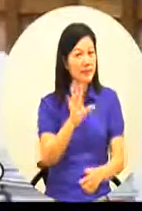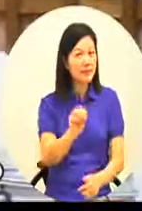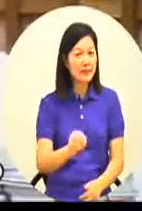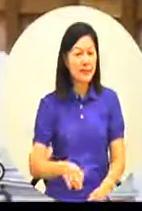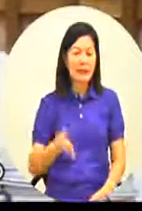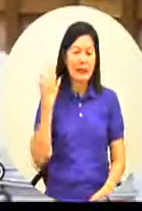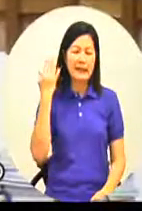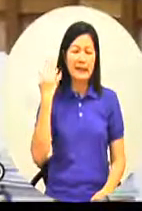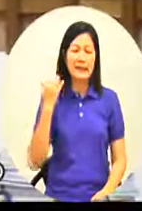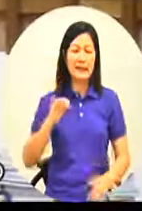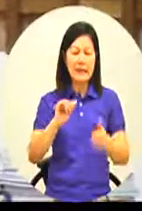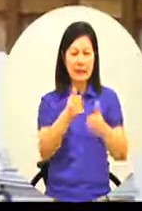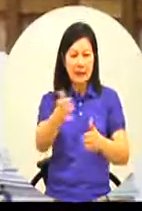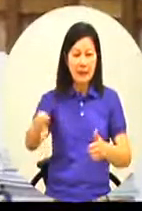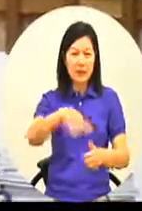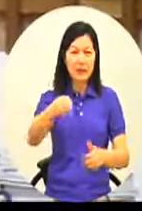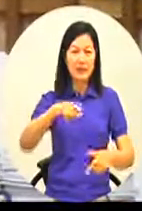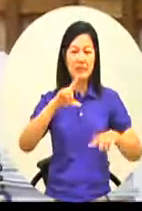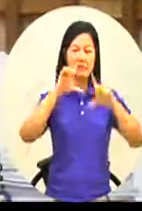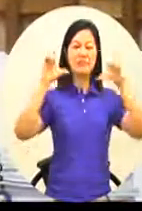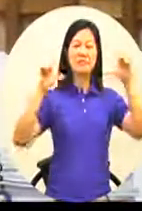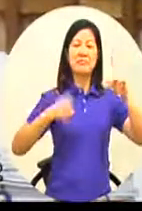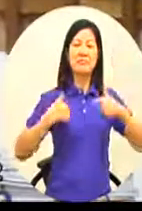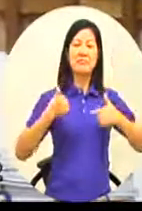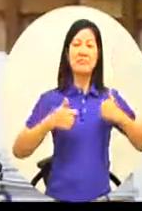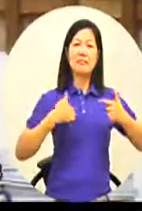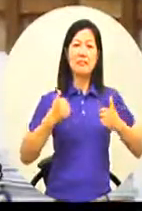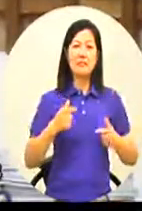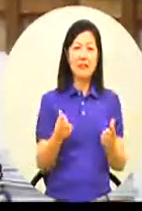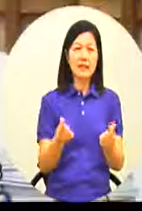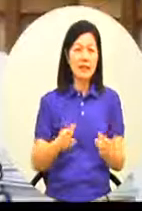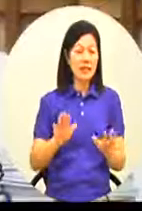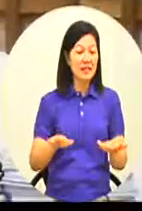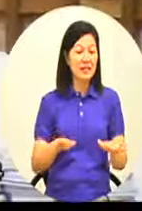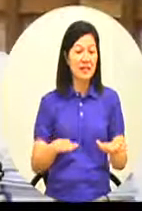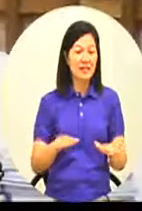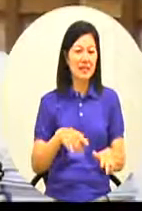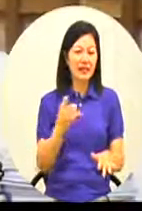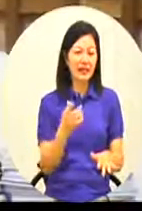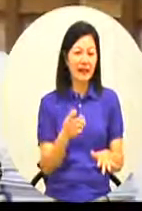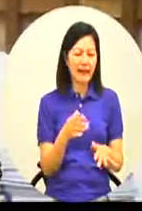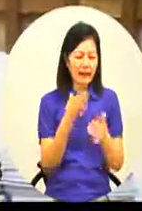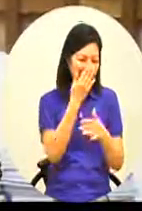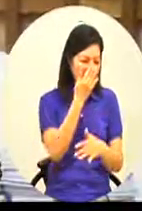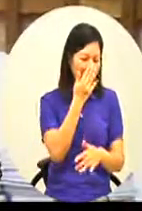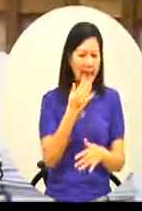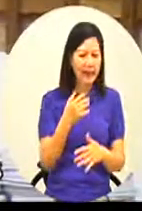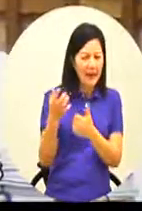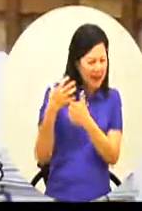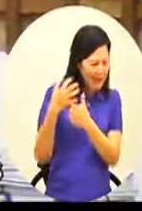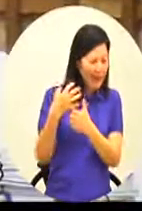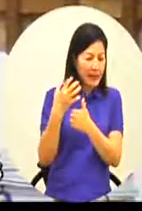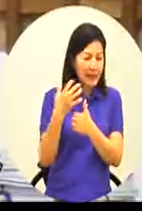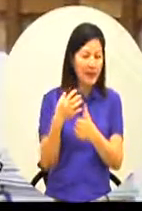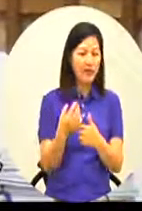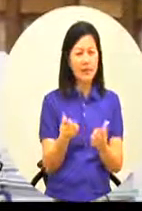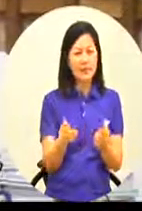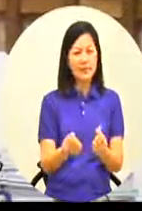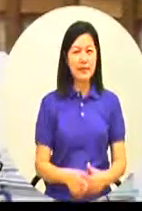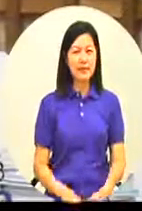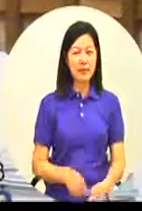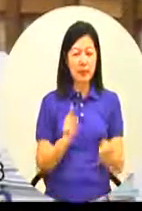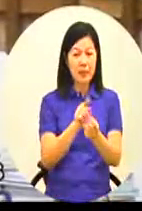员在行有风呢。啊，即卖吼，那就一杯够嘞，好，无就撮阮这猪都少咧听无。所以对